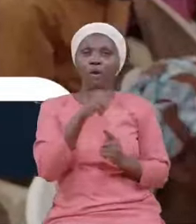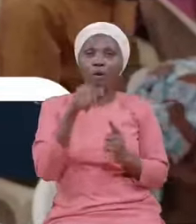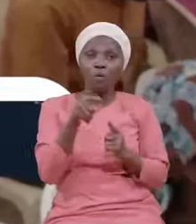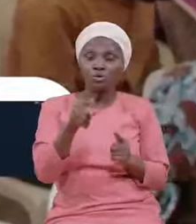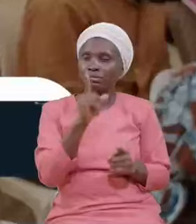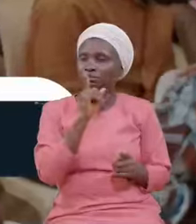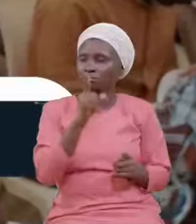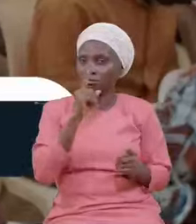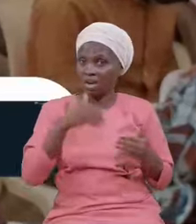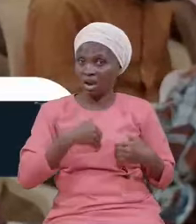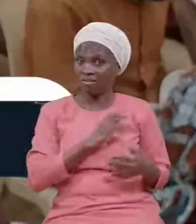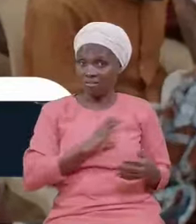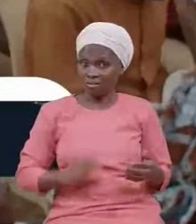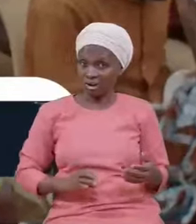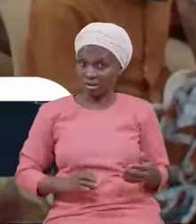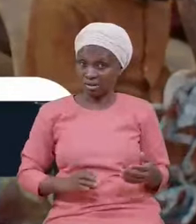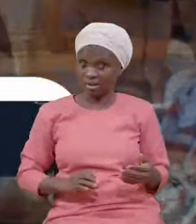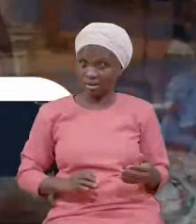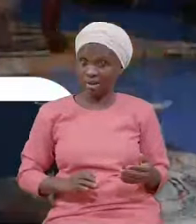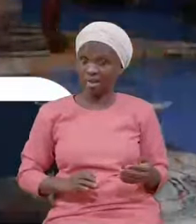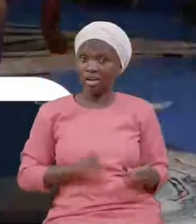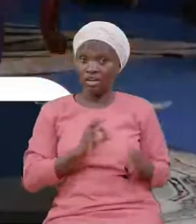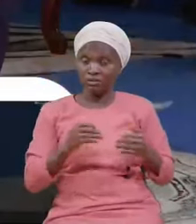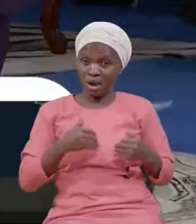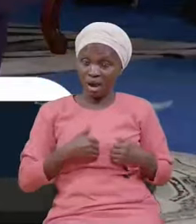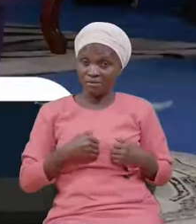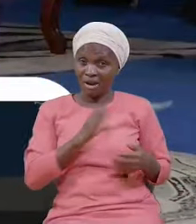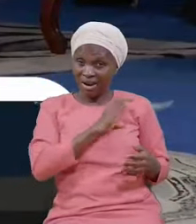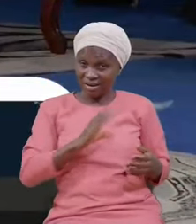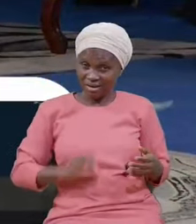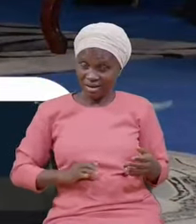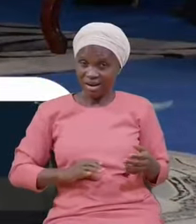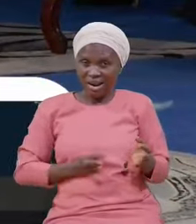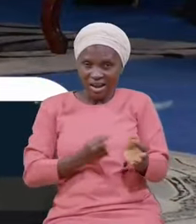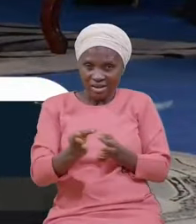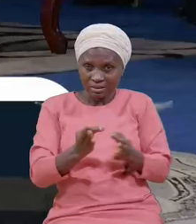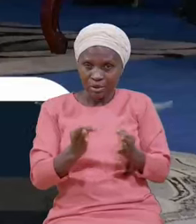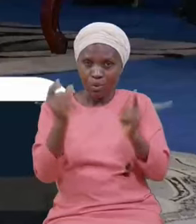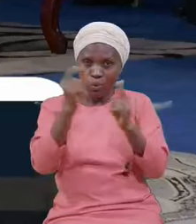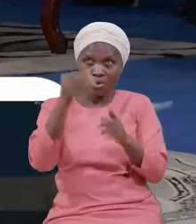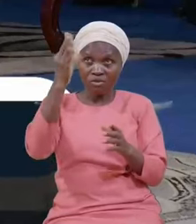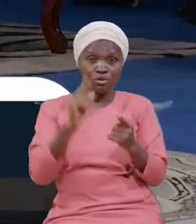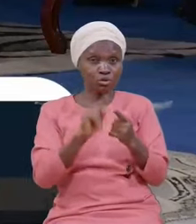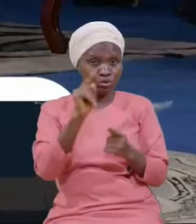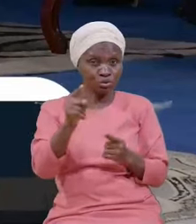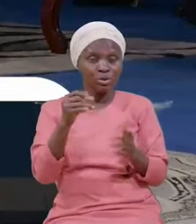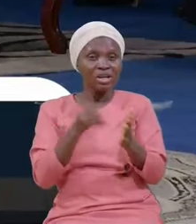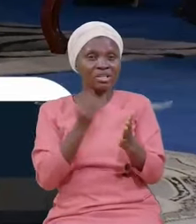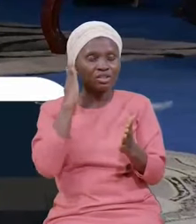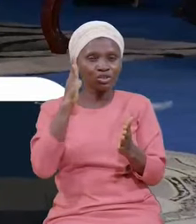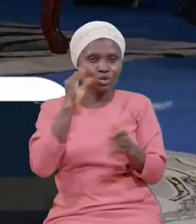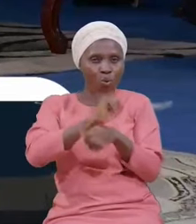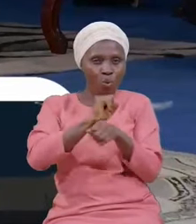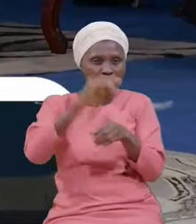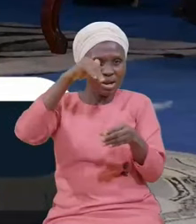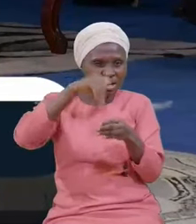Si tu as réellement Christ qui t'interprète la parole de Dieu, ça atteint ton cœur, ça